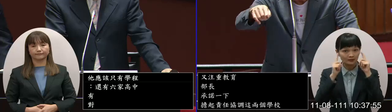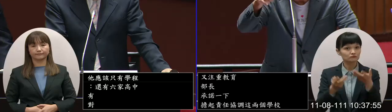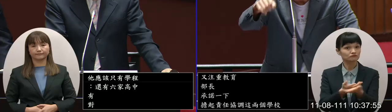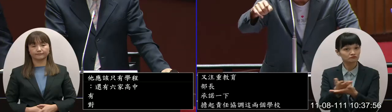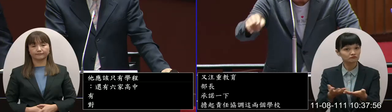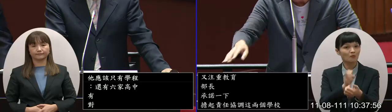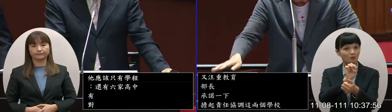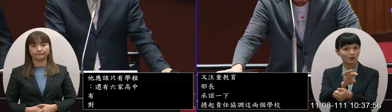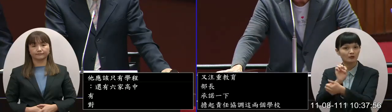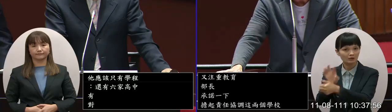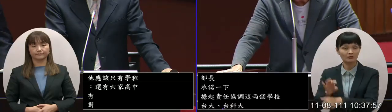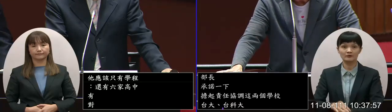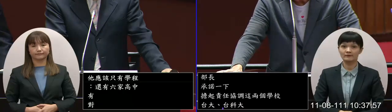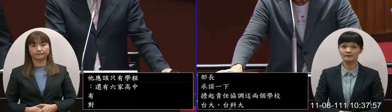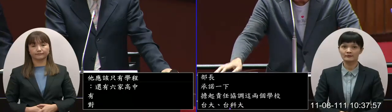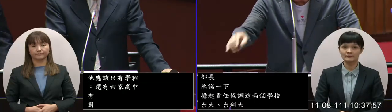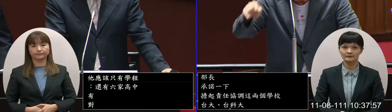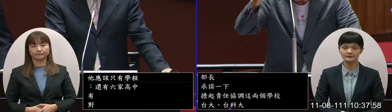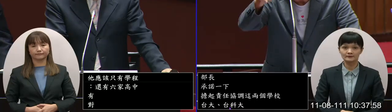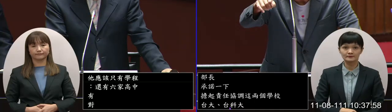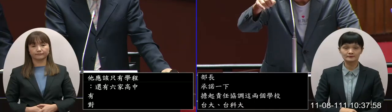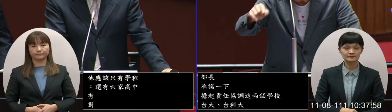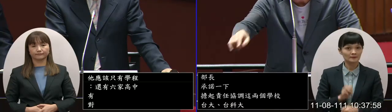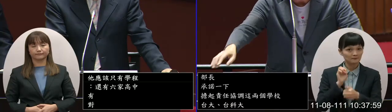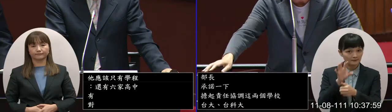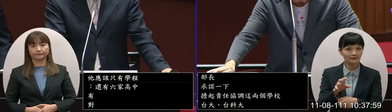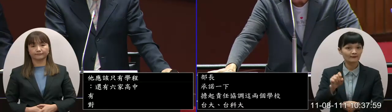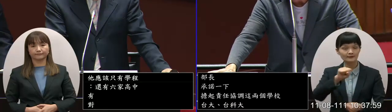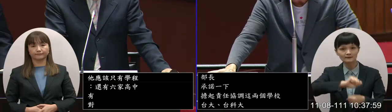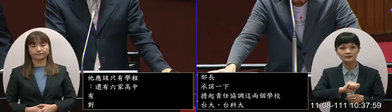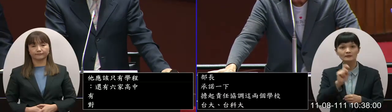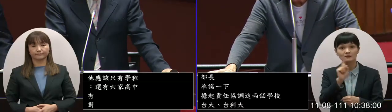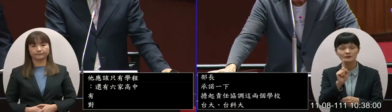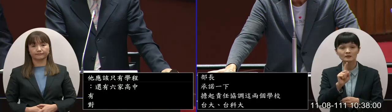积极考虑设立附属